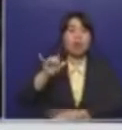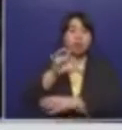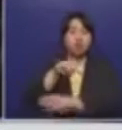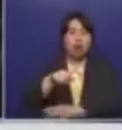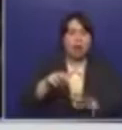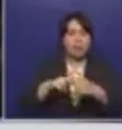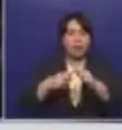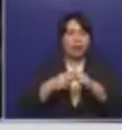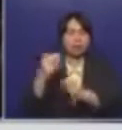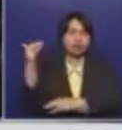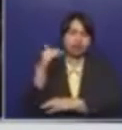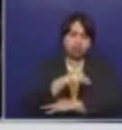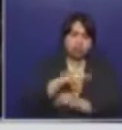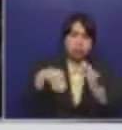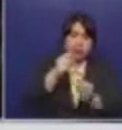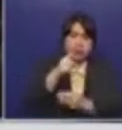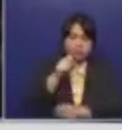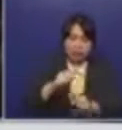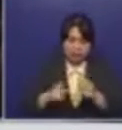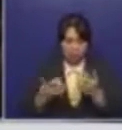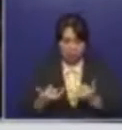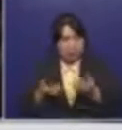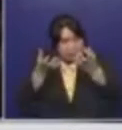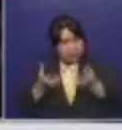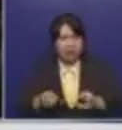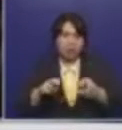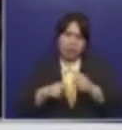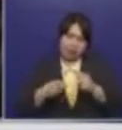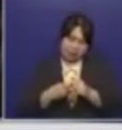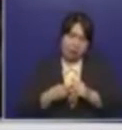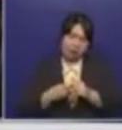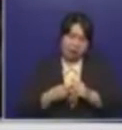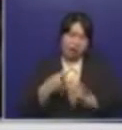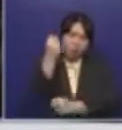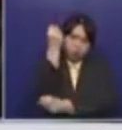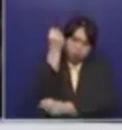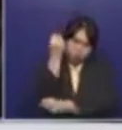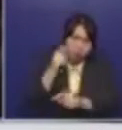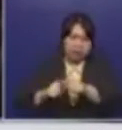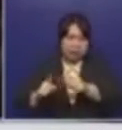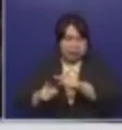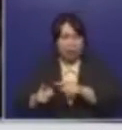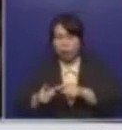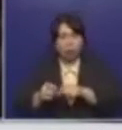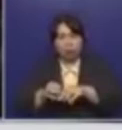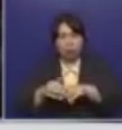ชาชนส่วนใหญ่ไม่ว่าคนรากหญ้าหรือคนชนชั้นกลางเดือดร้อนมากและนานกว่านะคะท่าน